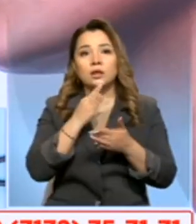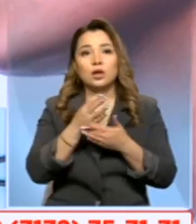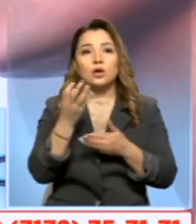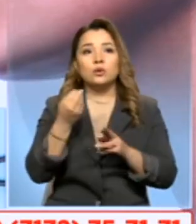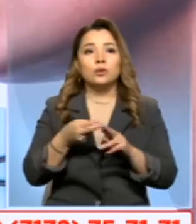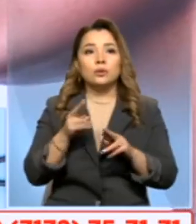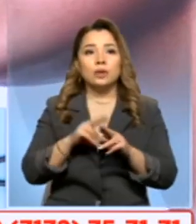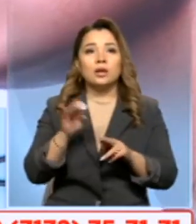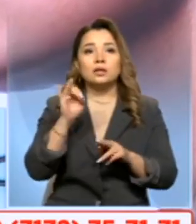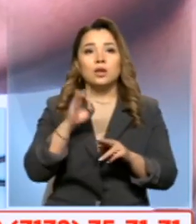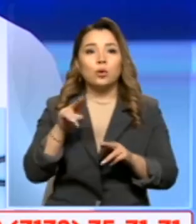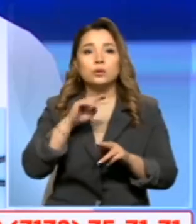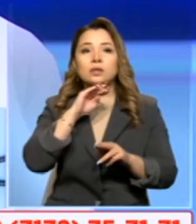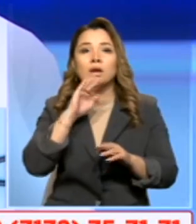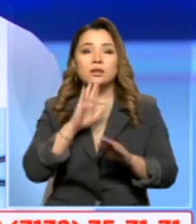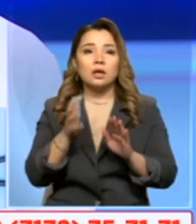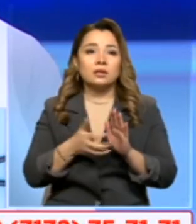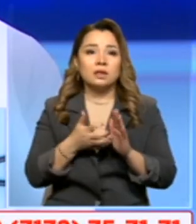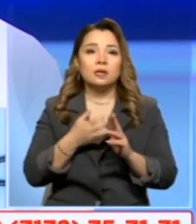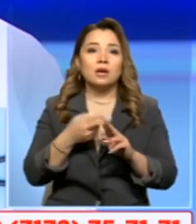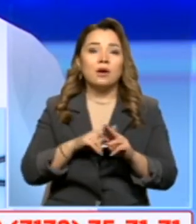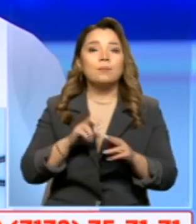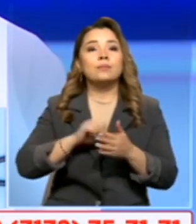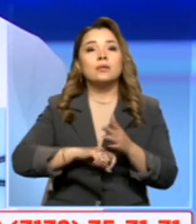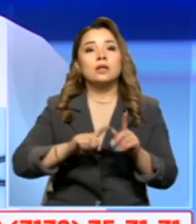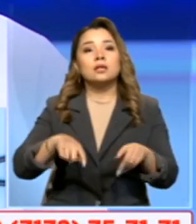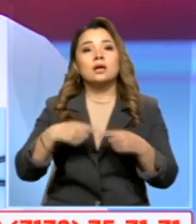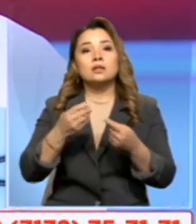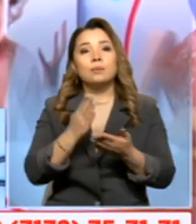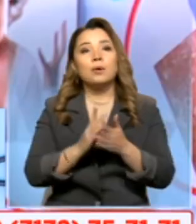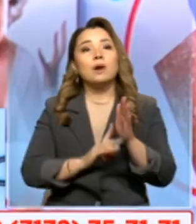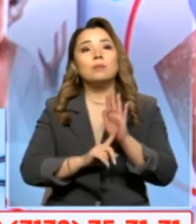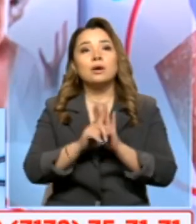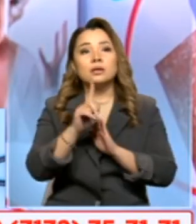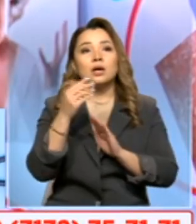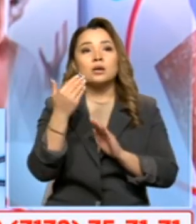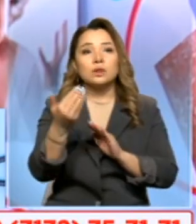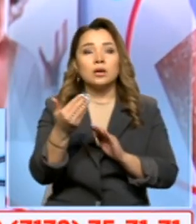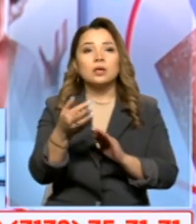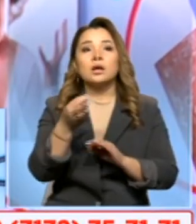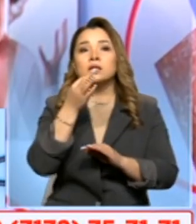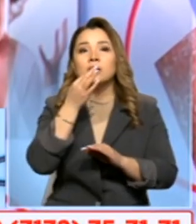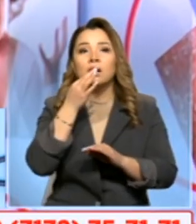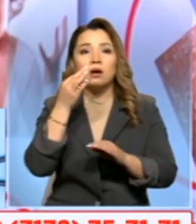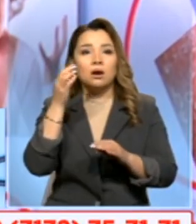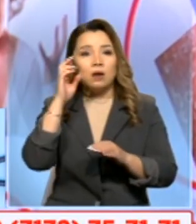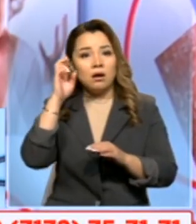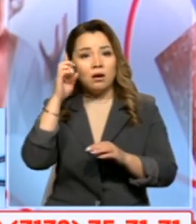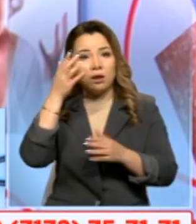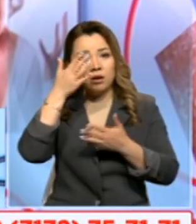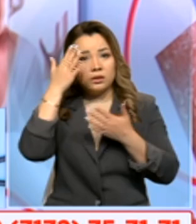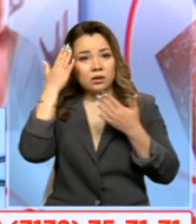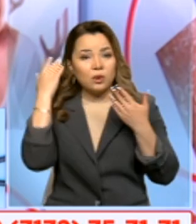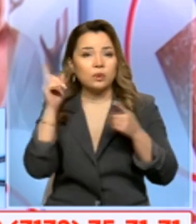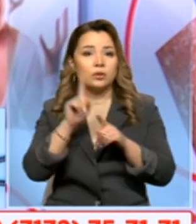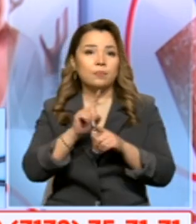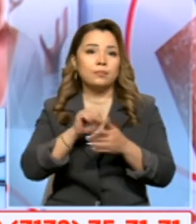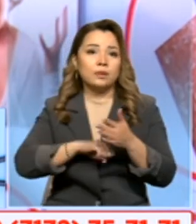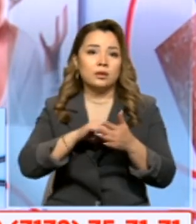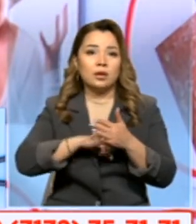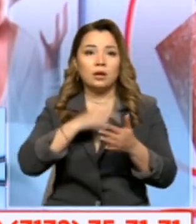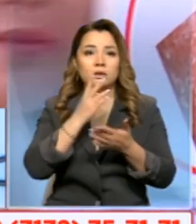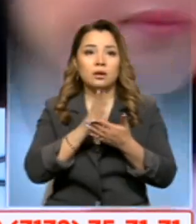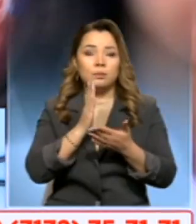және де йодтың тапшылығы тағы да неде беріледі? Ең бастысы білесіздер ме, ол ерте шаштың ағаруына ол да септігін